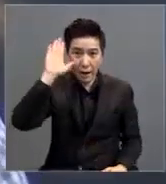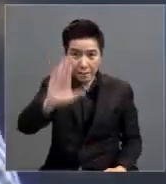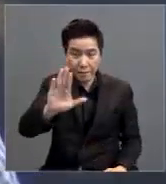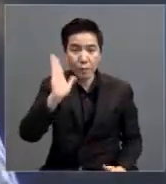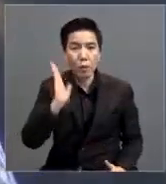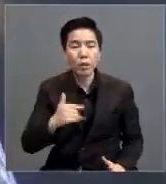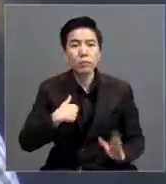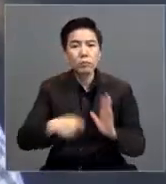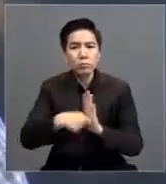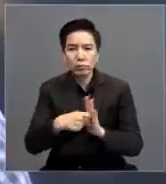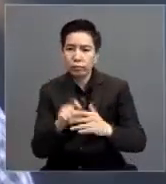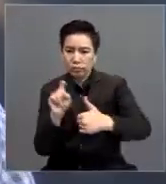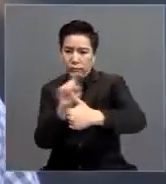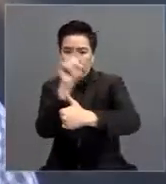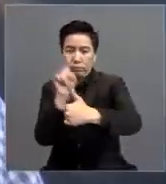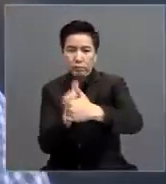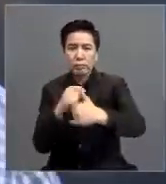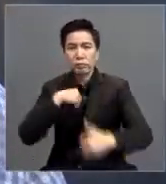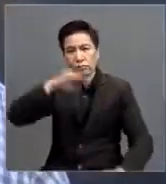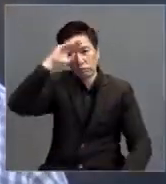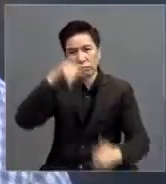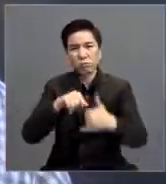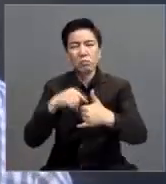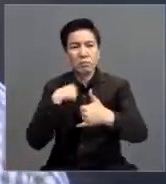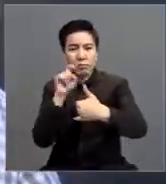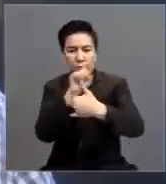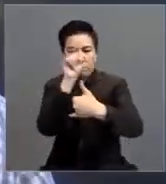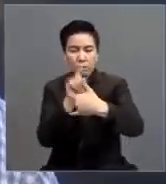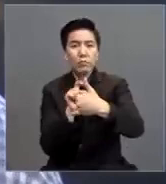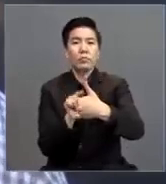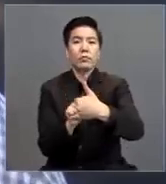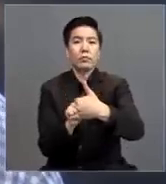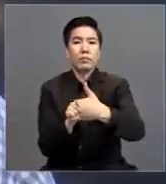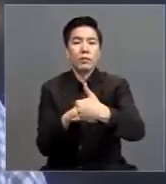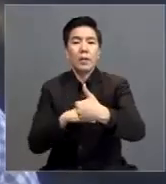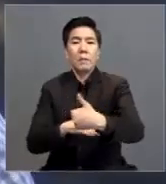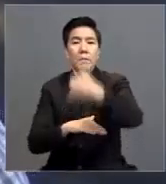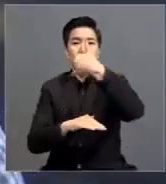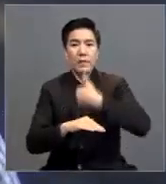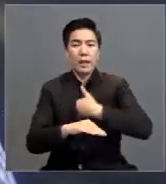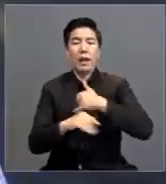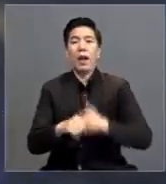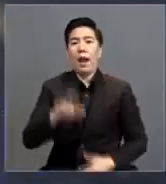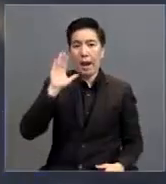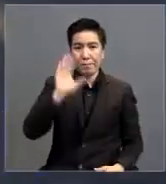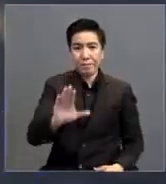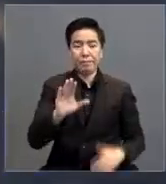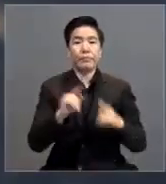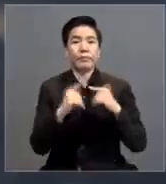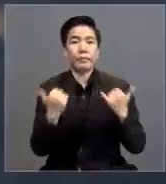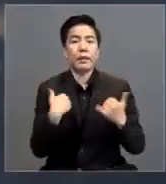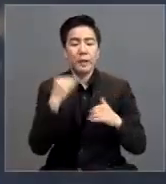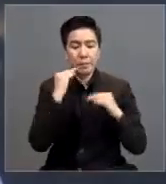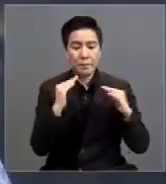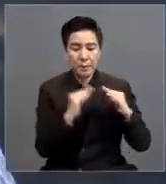ผู้ที่เป็นหรือมีเหตุควรสงสัยว่าเป็นโรคติดต่ออันตรายหรือว่าโรคระบาดเดินทางห้ามเดินทางเข้าออก